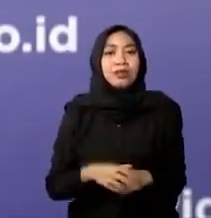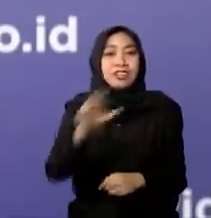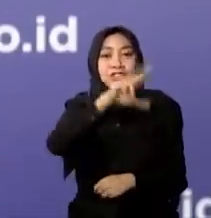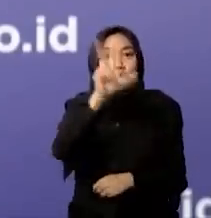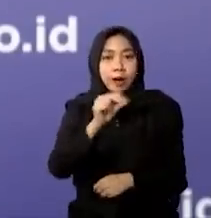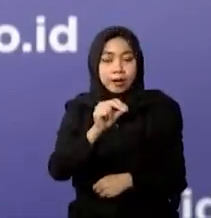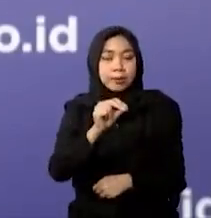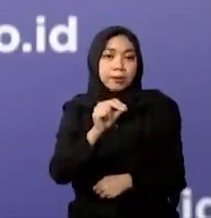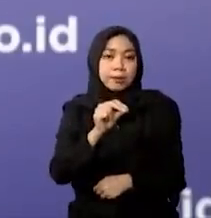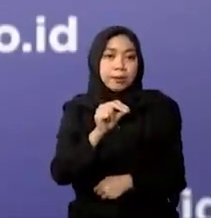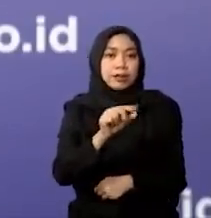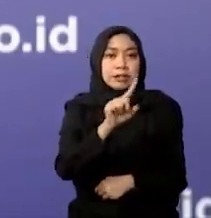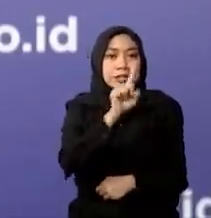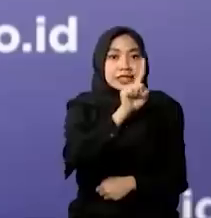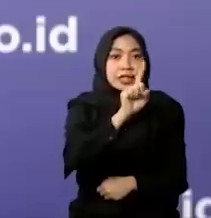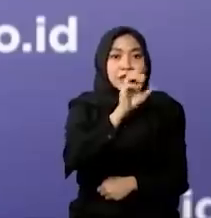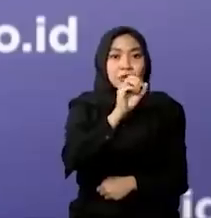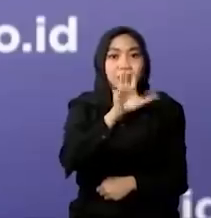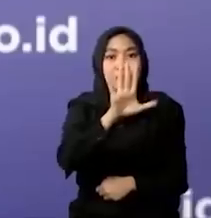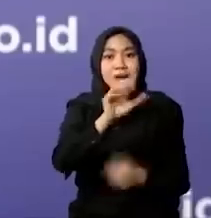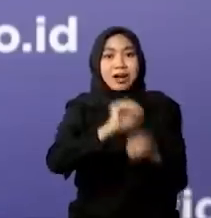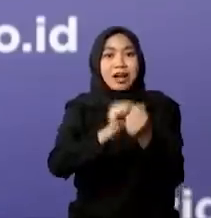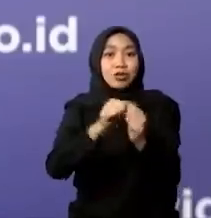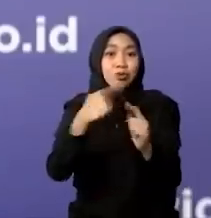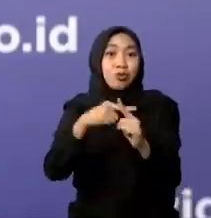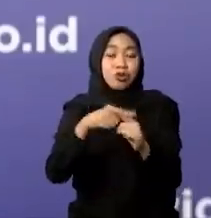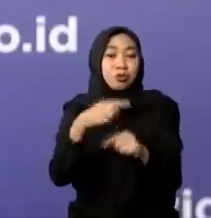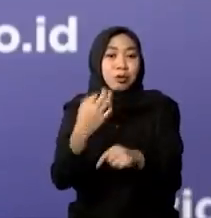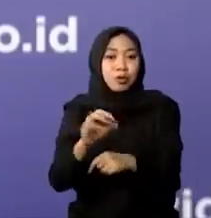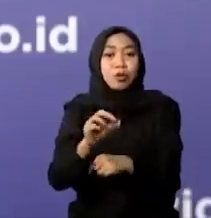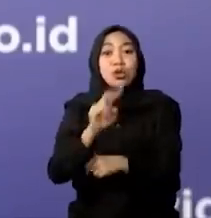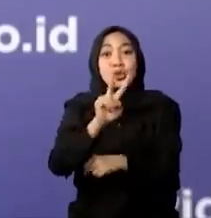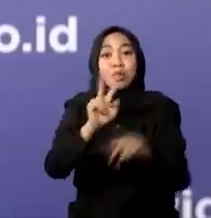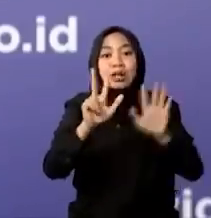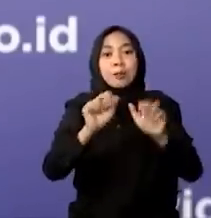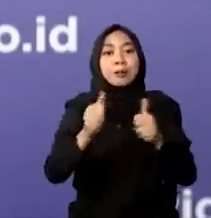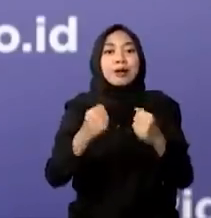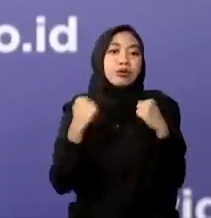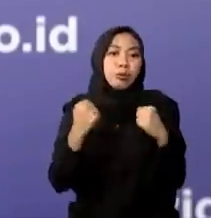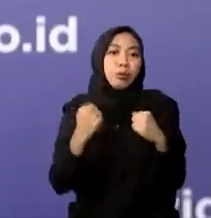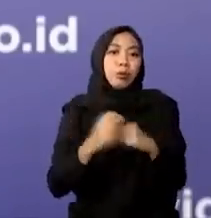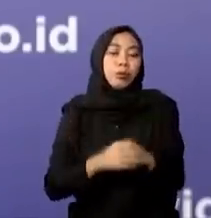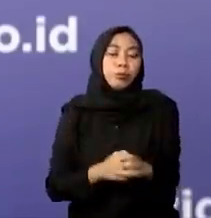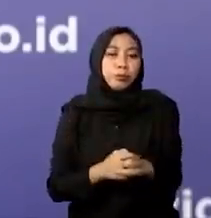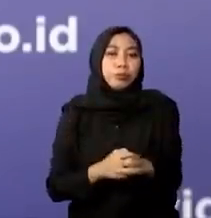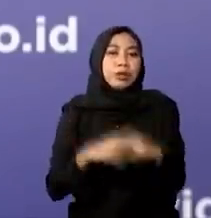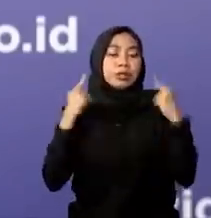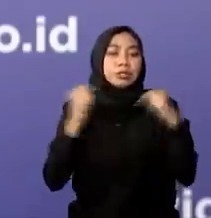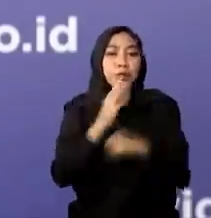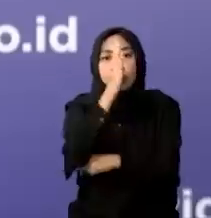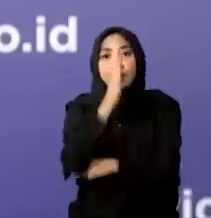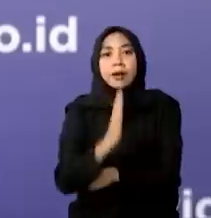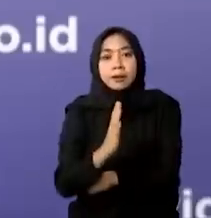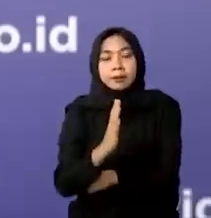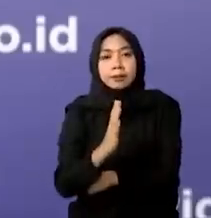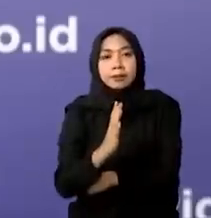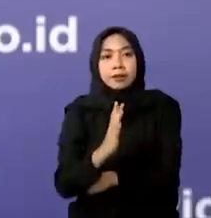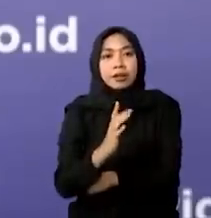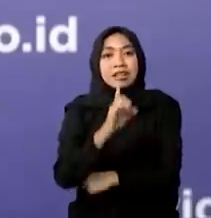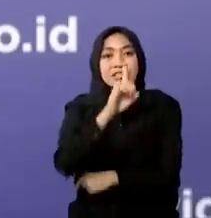Barat 105 kasus baru dan 28 sembuh Jawa Tengah